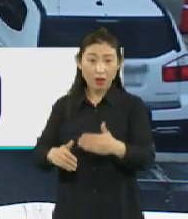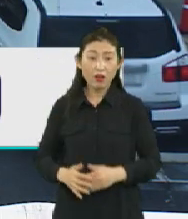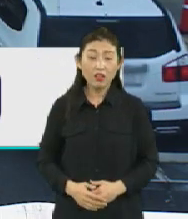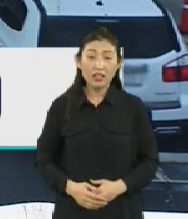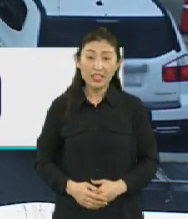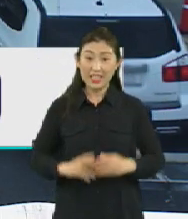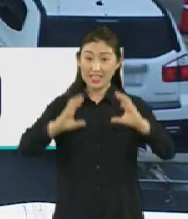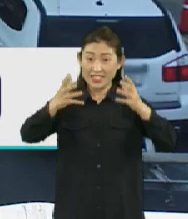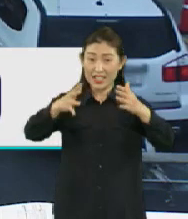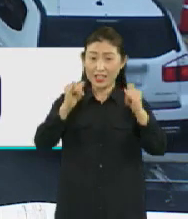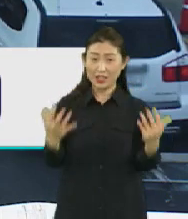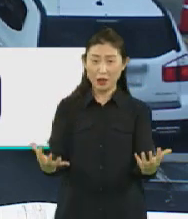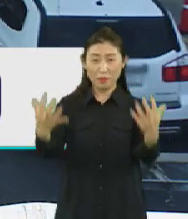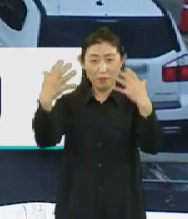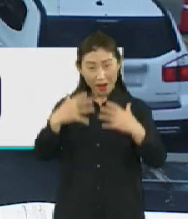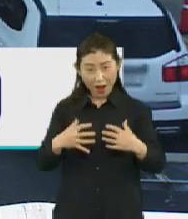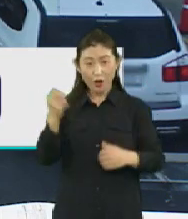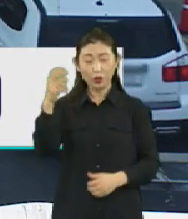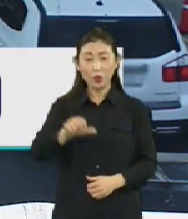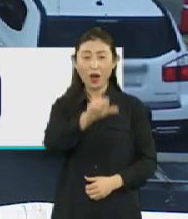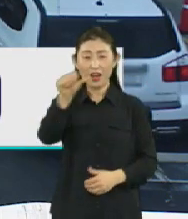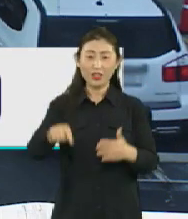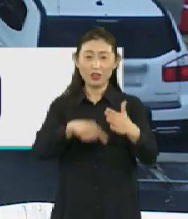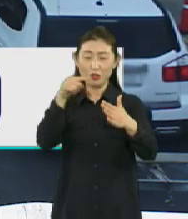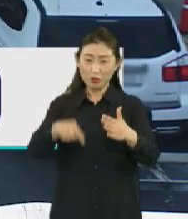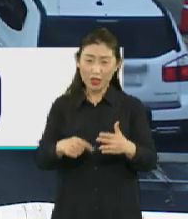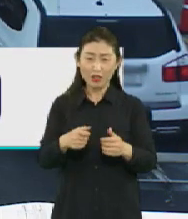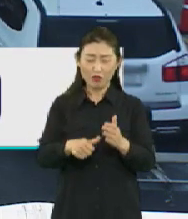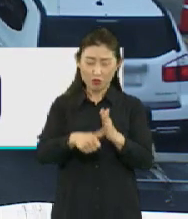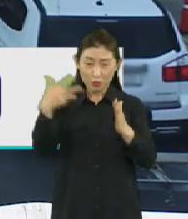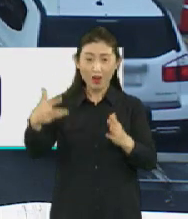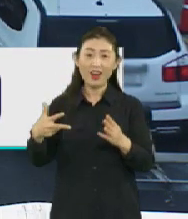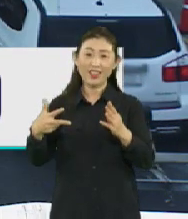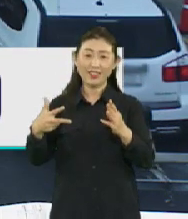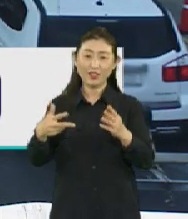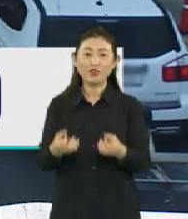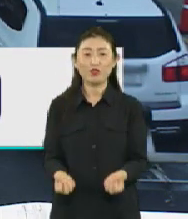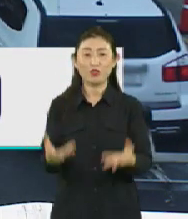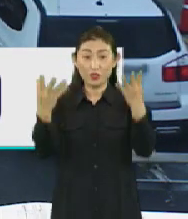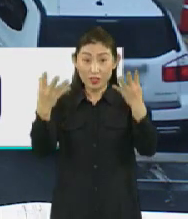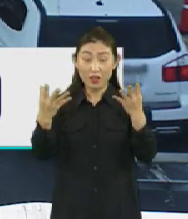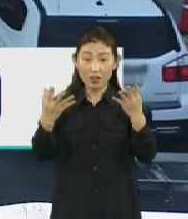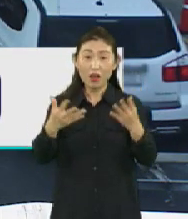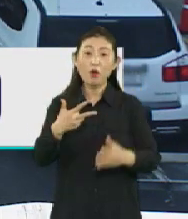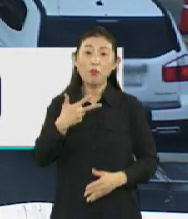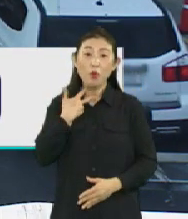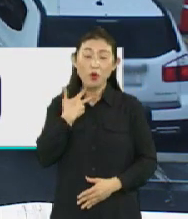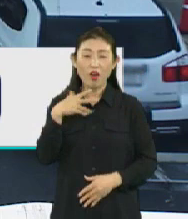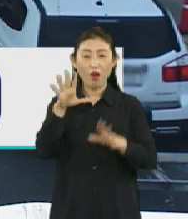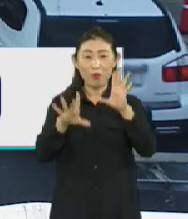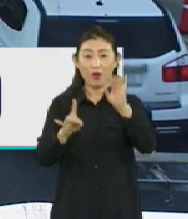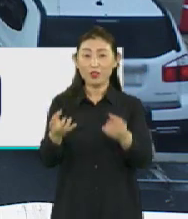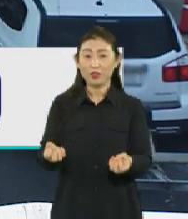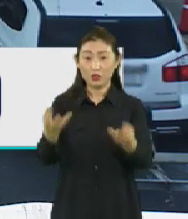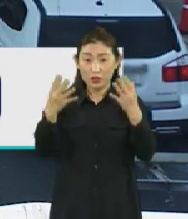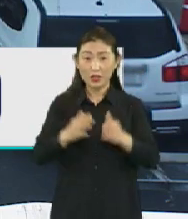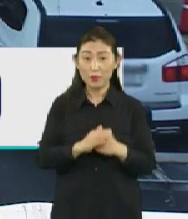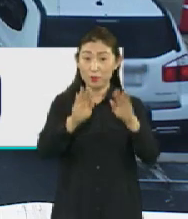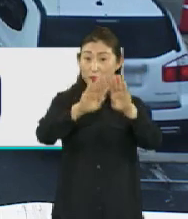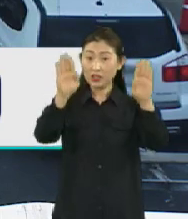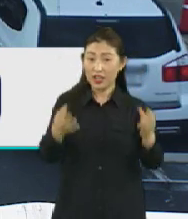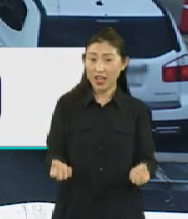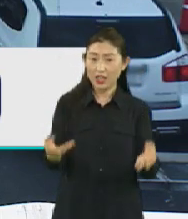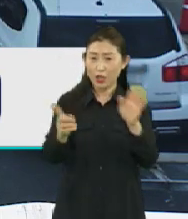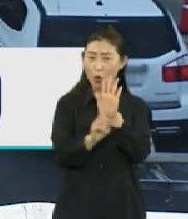다가왔습니다. 전 세계인이 즐기며 아시아 3대 축제로 선정된 보령 머드 축제 확장판인데요. 박람회